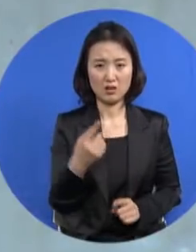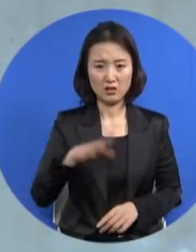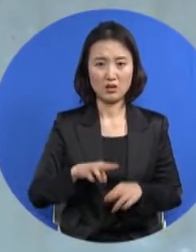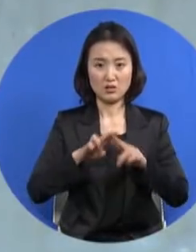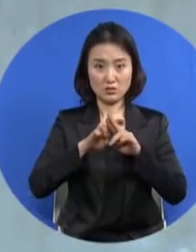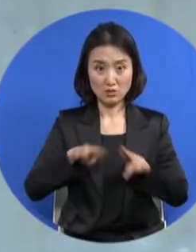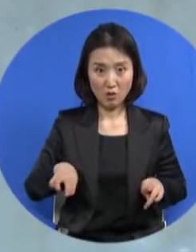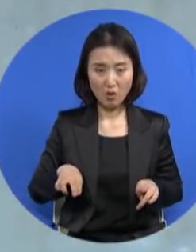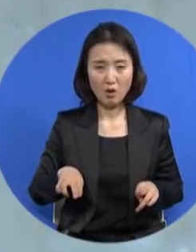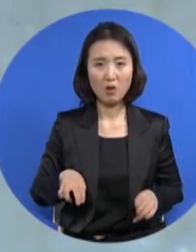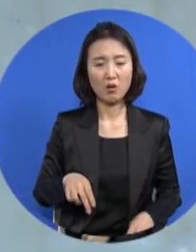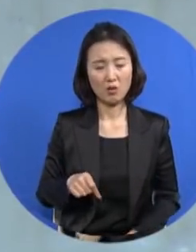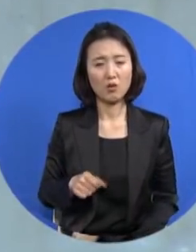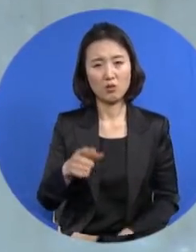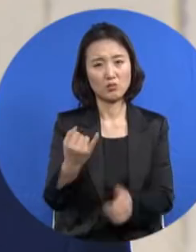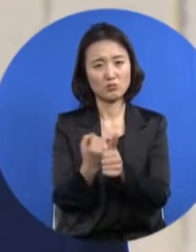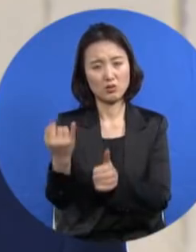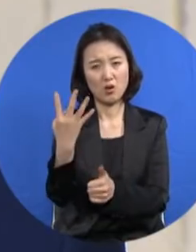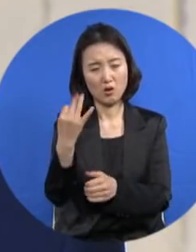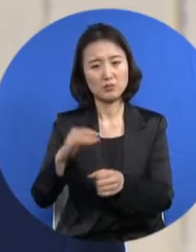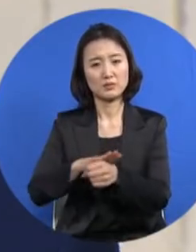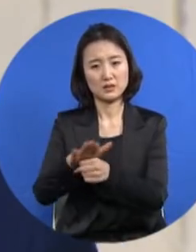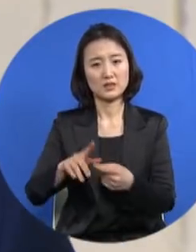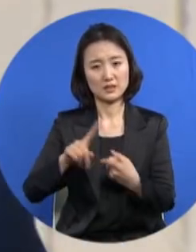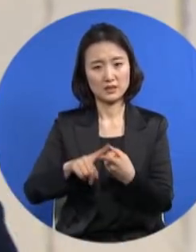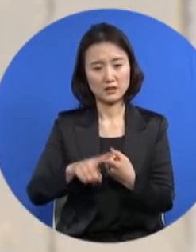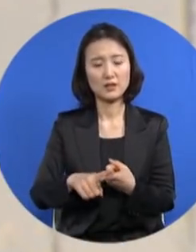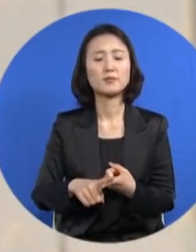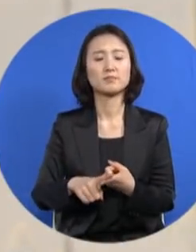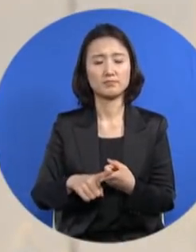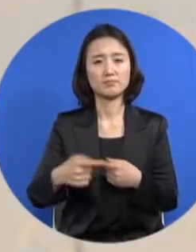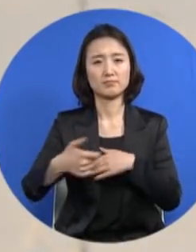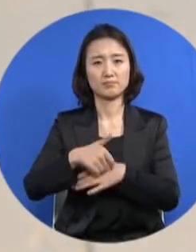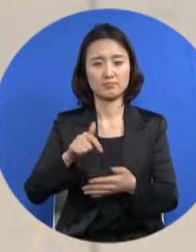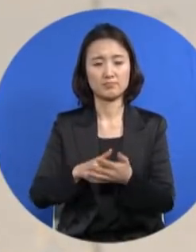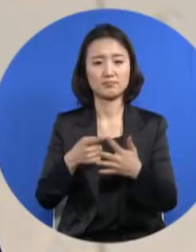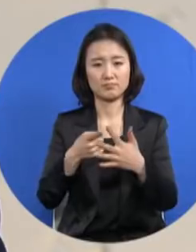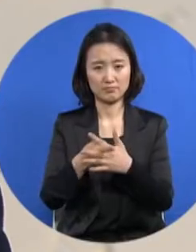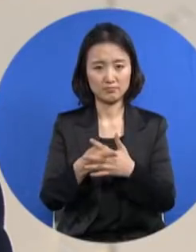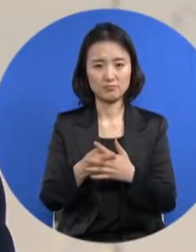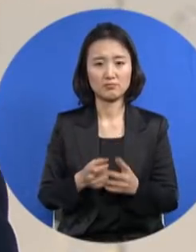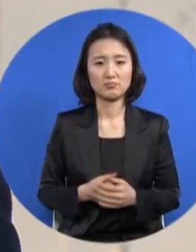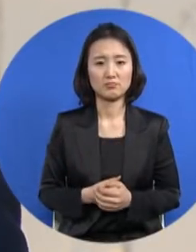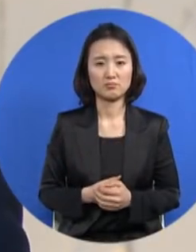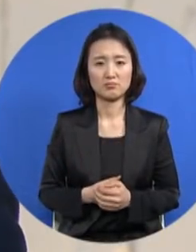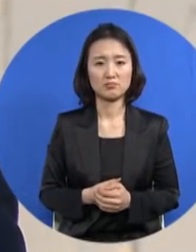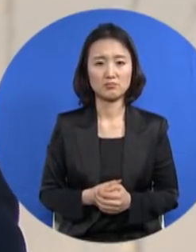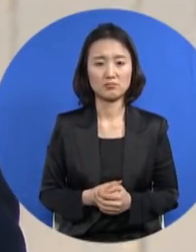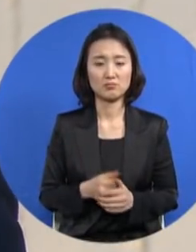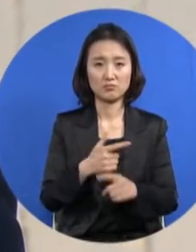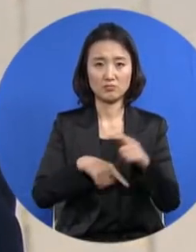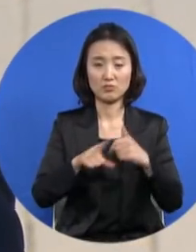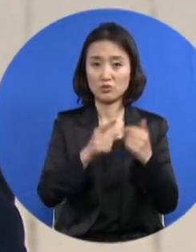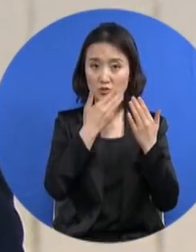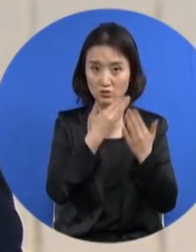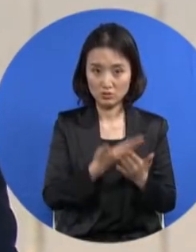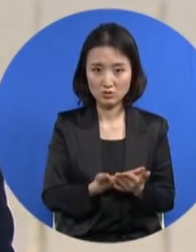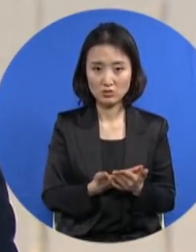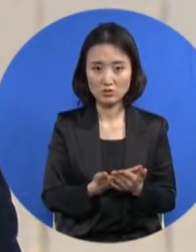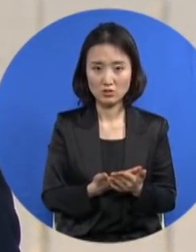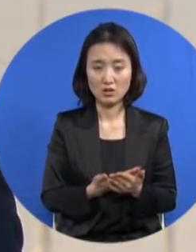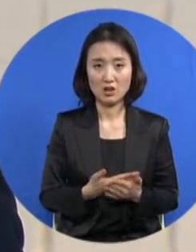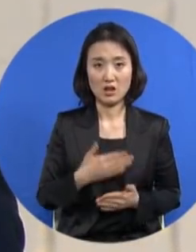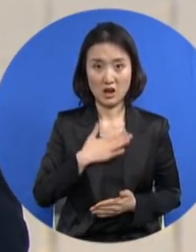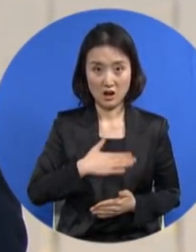취소할 정도면 너의 부인을 얼마나 사랑하는지 내가 알아서, 그리고 그런 그게 더 중요하다는 걸 아는